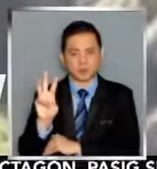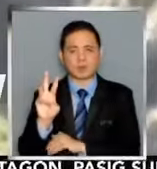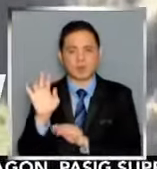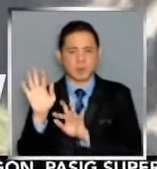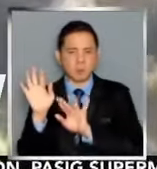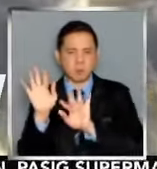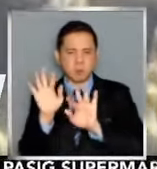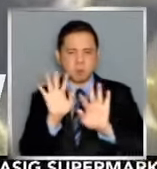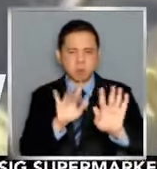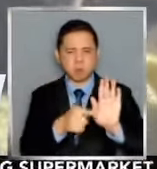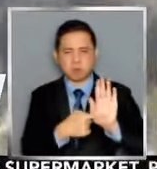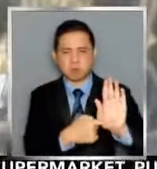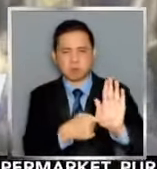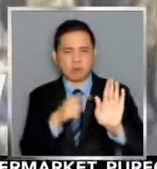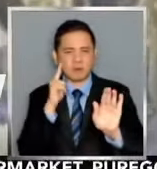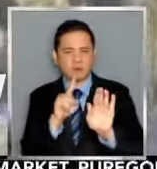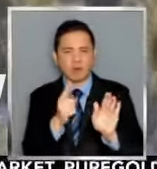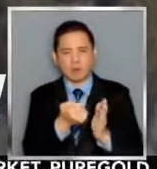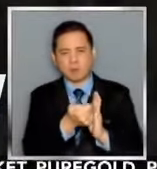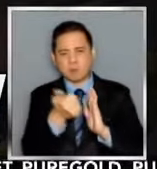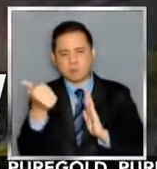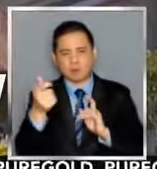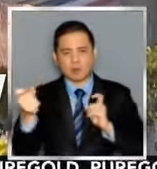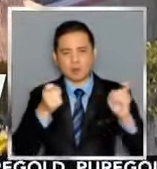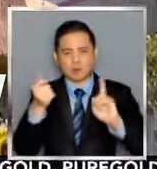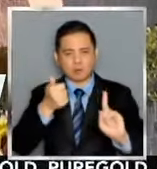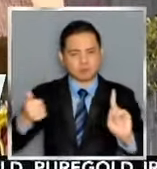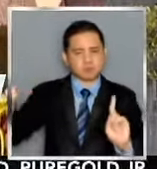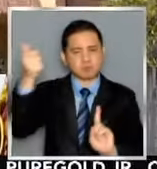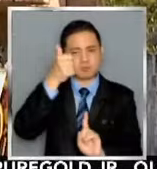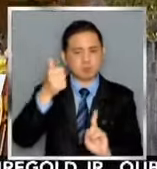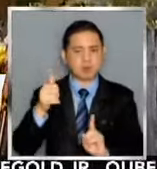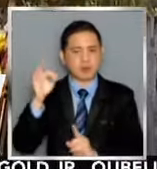dating Pangulong Ferdinand Marcos Sr.,